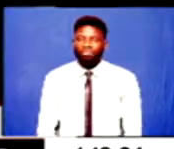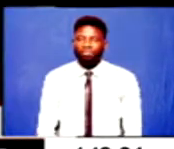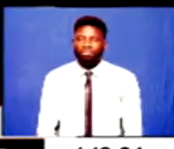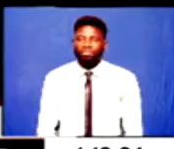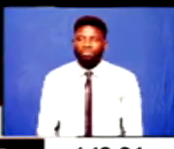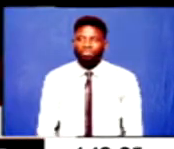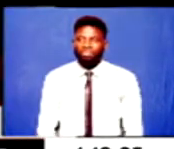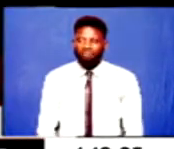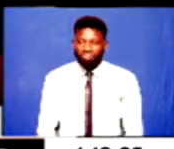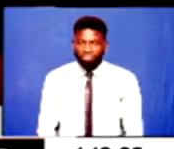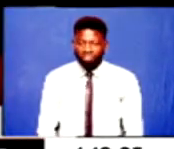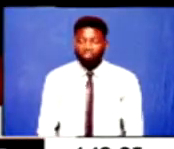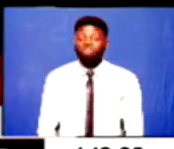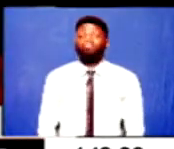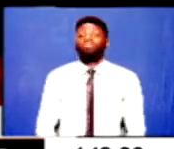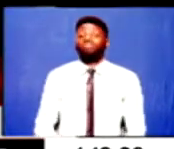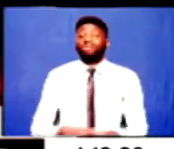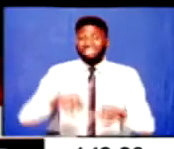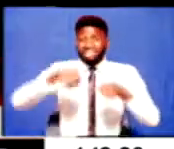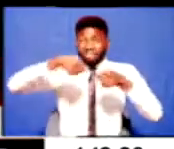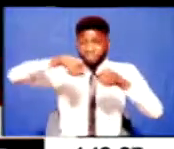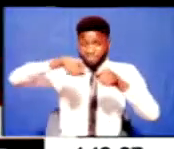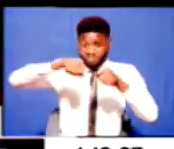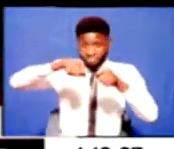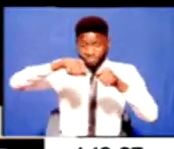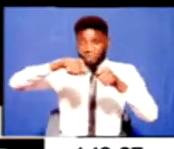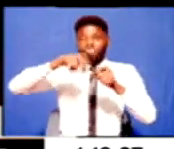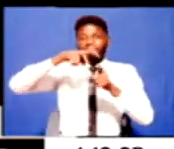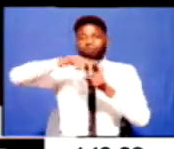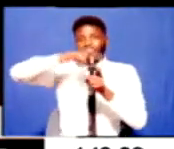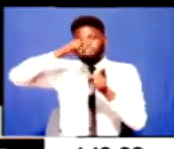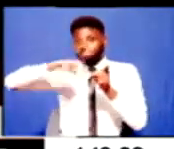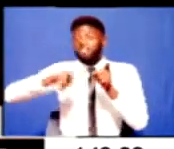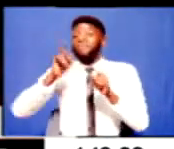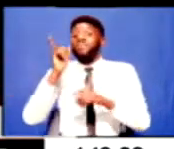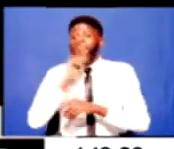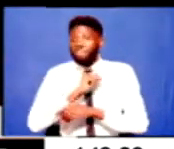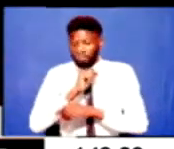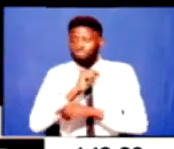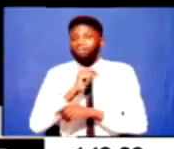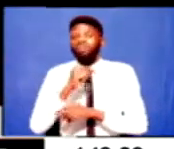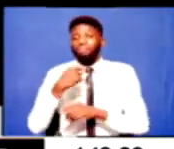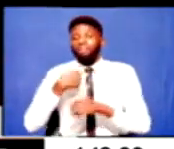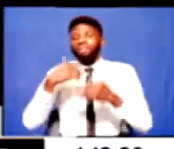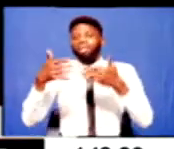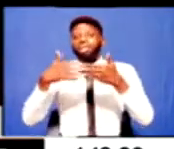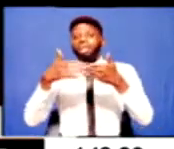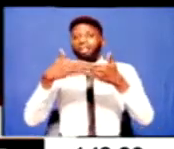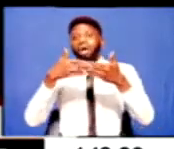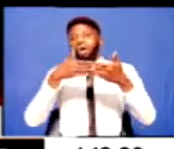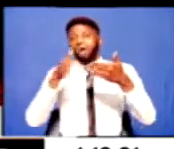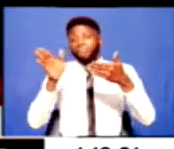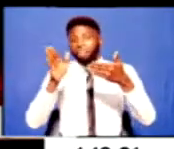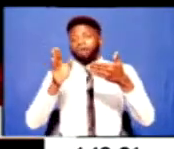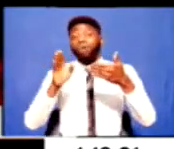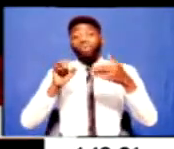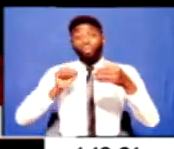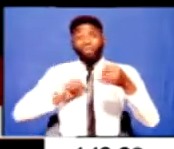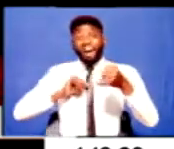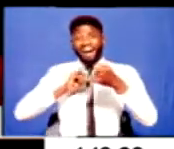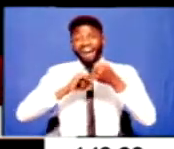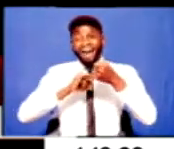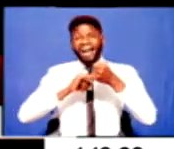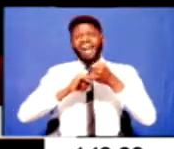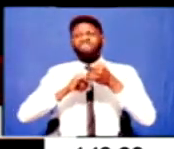Wameshuka hapo kwa pikipiki nikawafungulia geti. Pipi alikuwa ametangulia, hata pipi hakunisalamia. Akanipitako tu